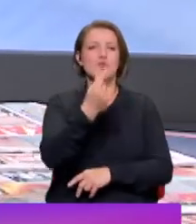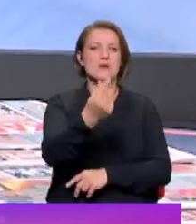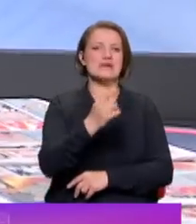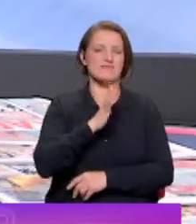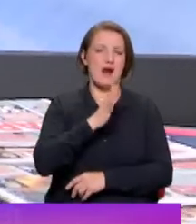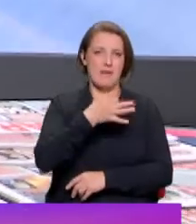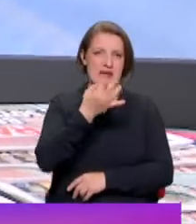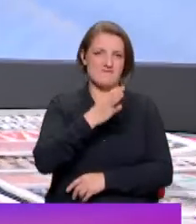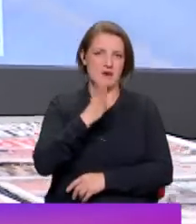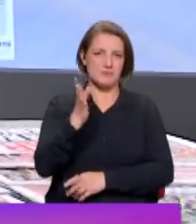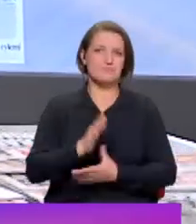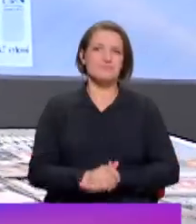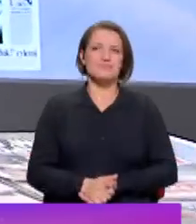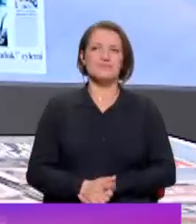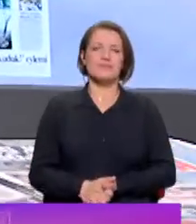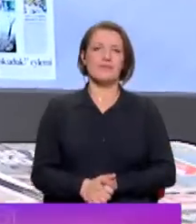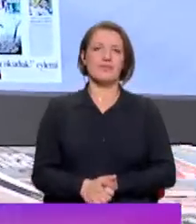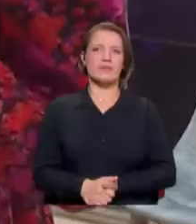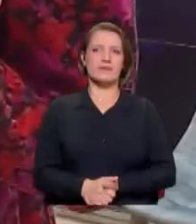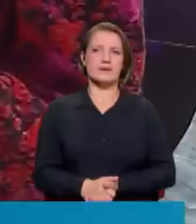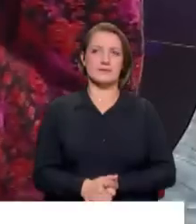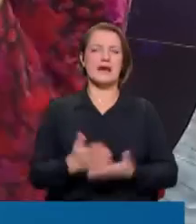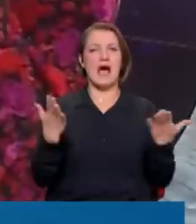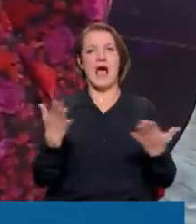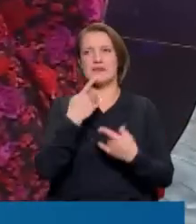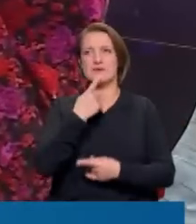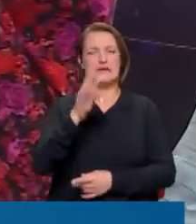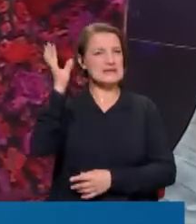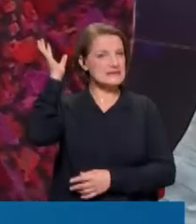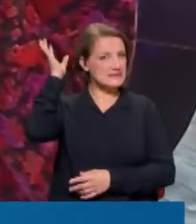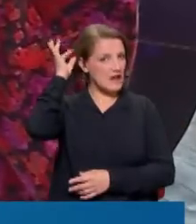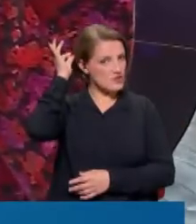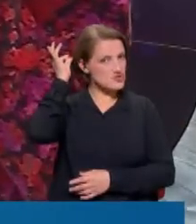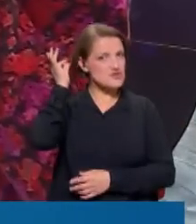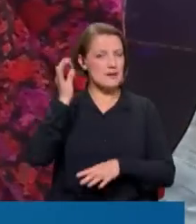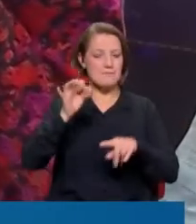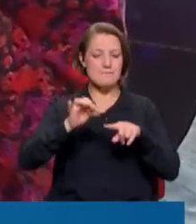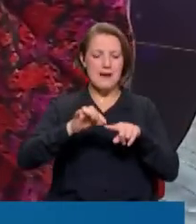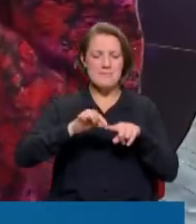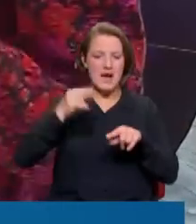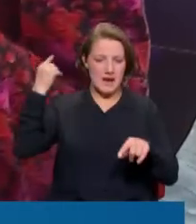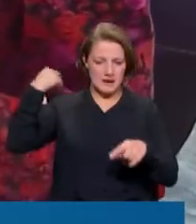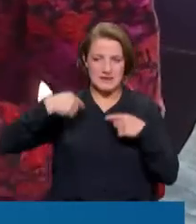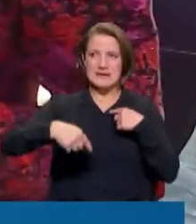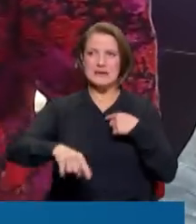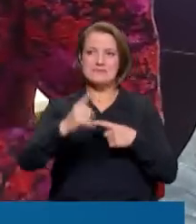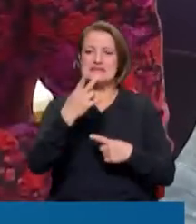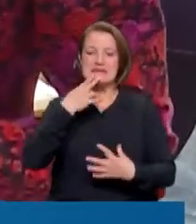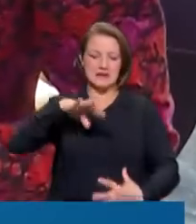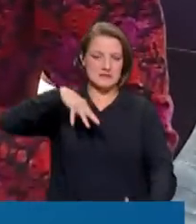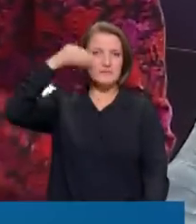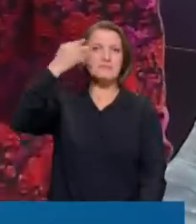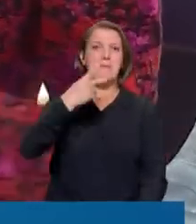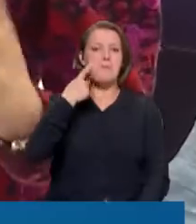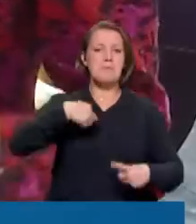var sırada Hani diyorlar ya saçtan parmağın ucuna kadar bir kadın bakımlı